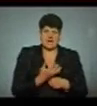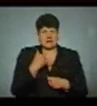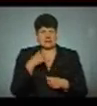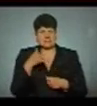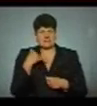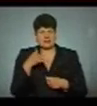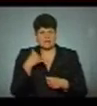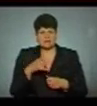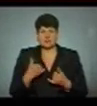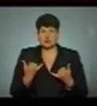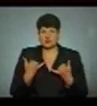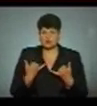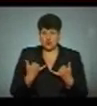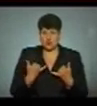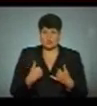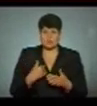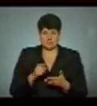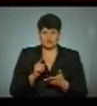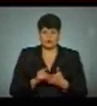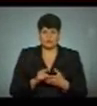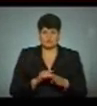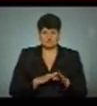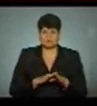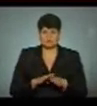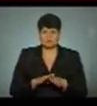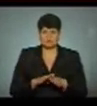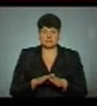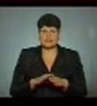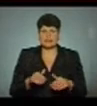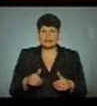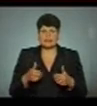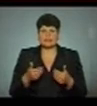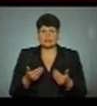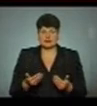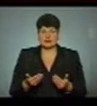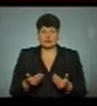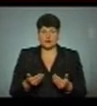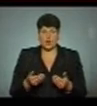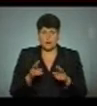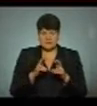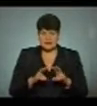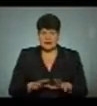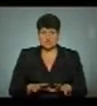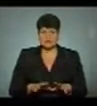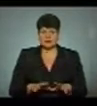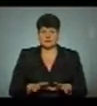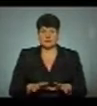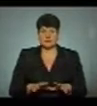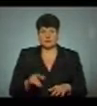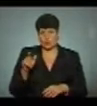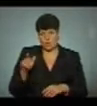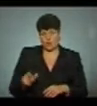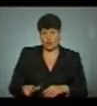дзвінків, які сьогодні ми мусимо реагувати і надаємо обстеження і обстежуємо такого хворого